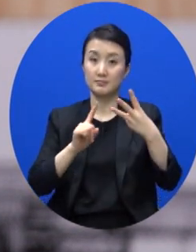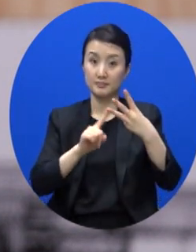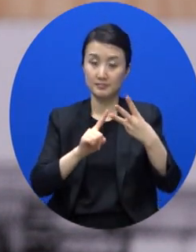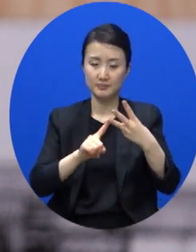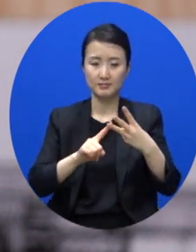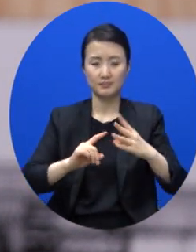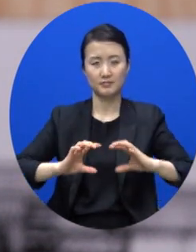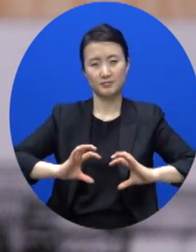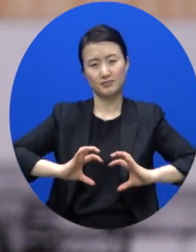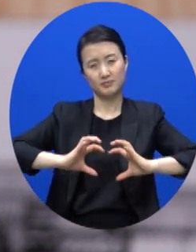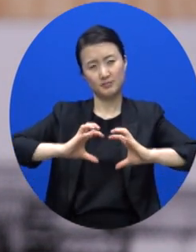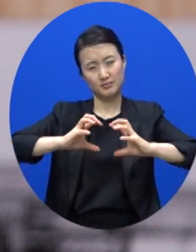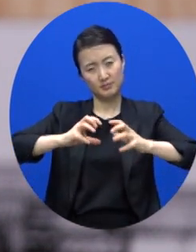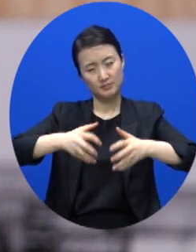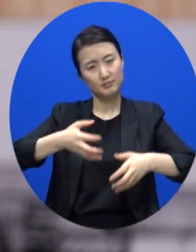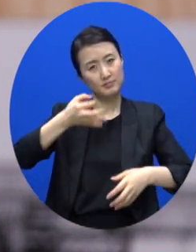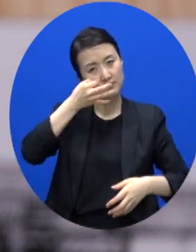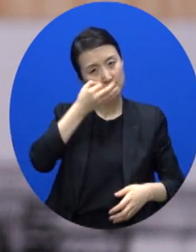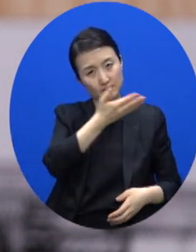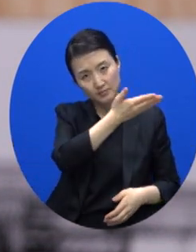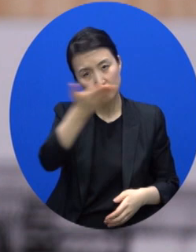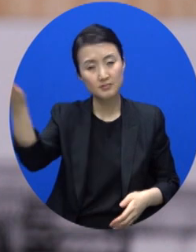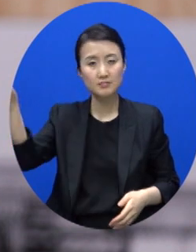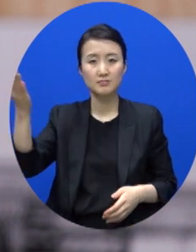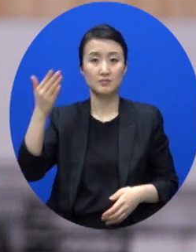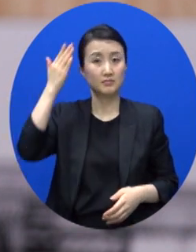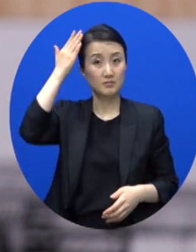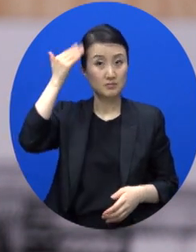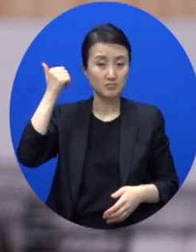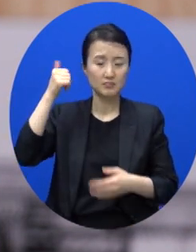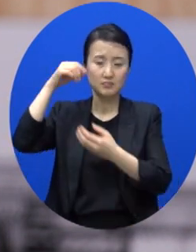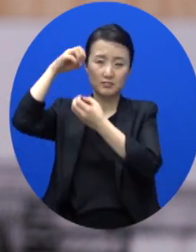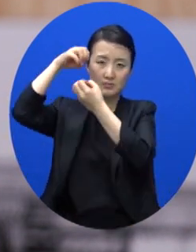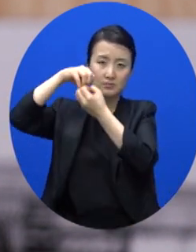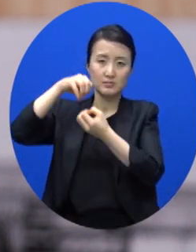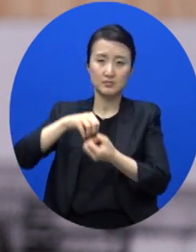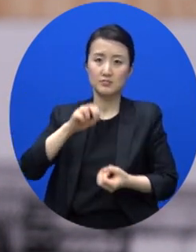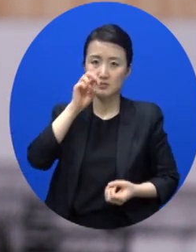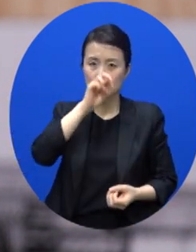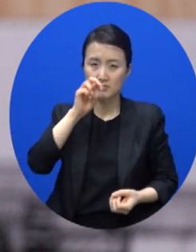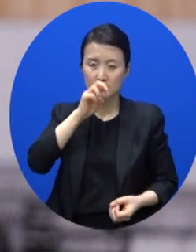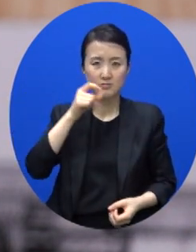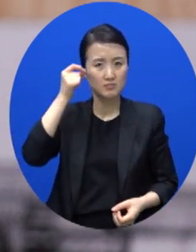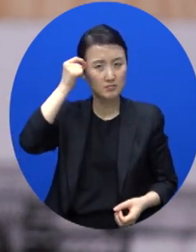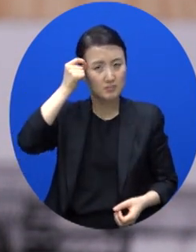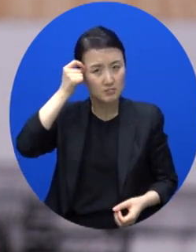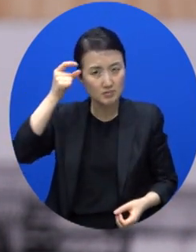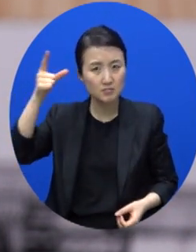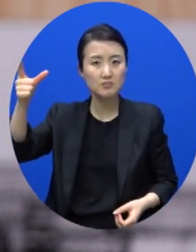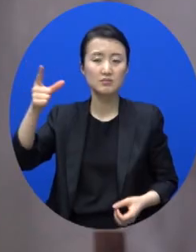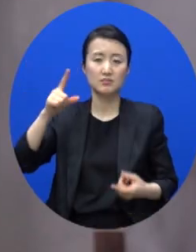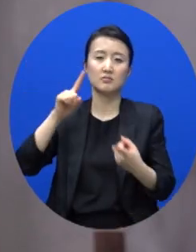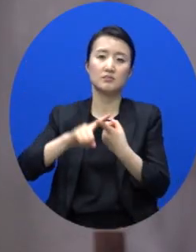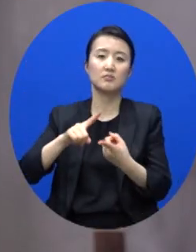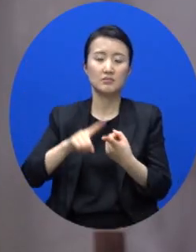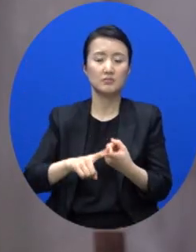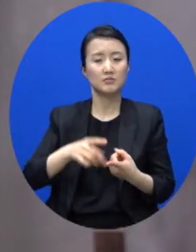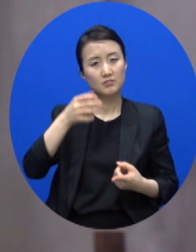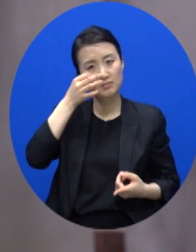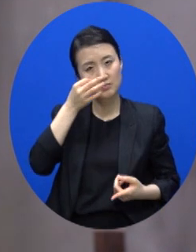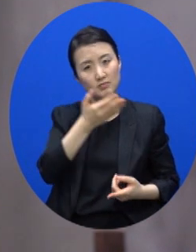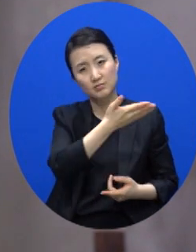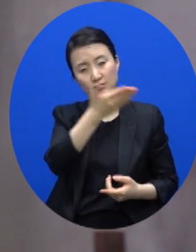우리 전통음악의 우수성을 알리는 데 이력을 해야 된다.